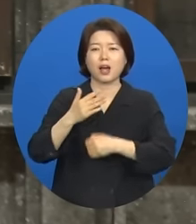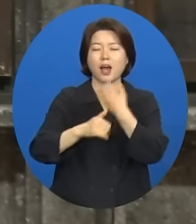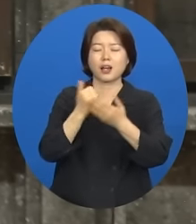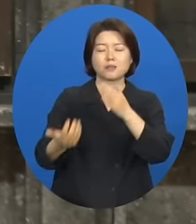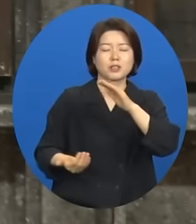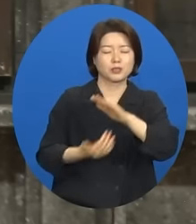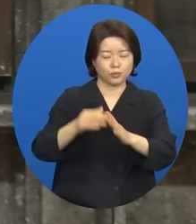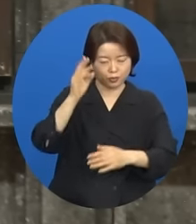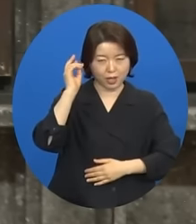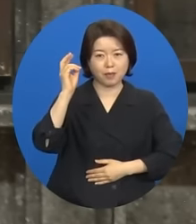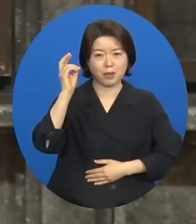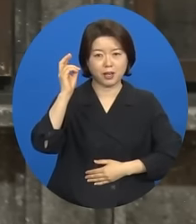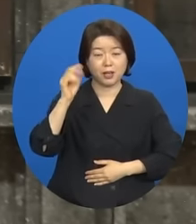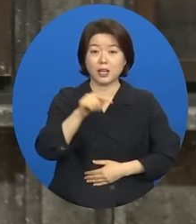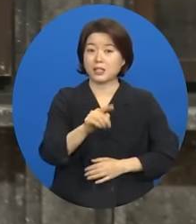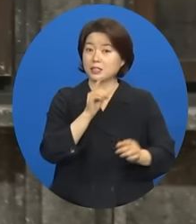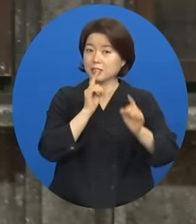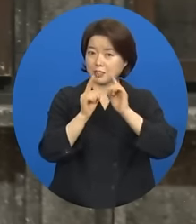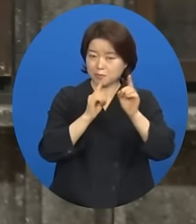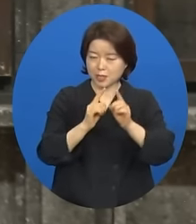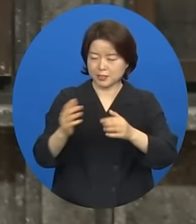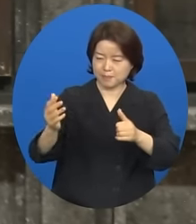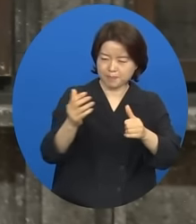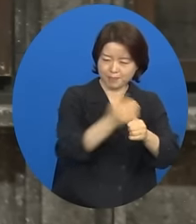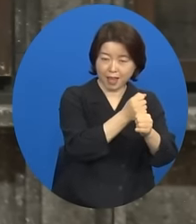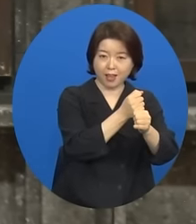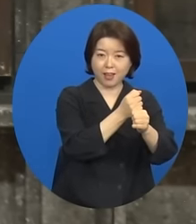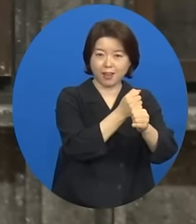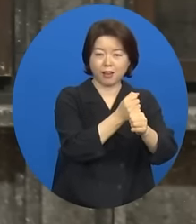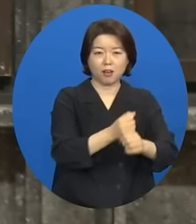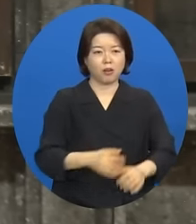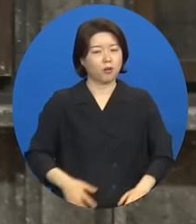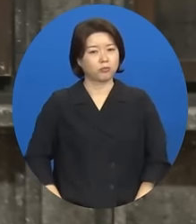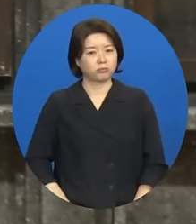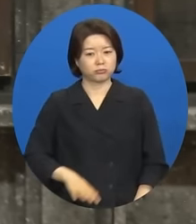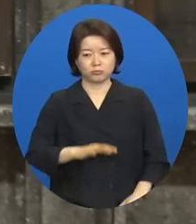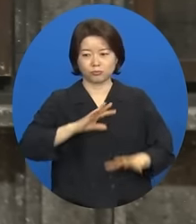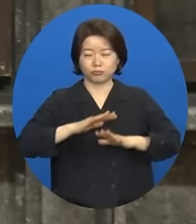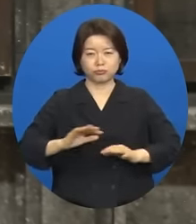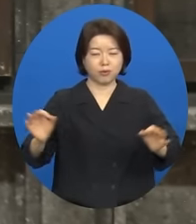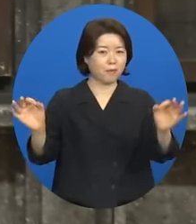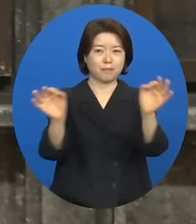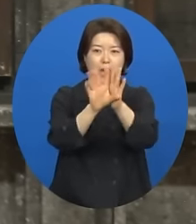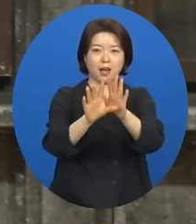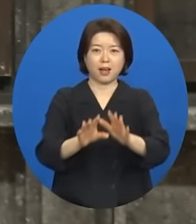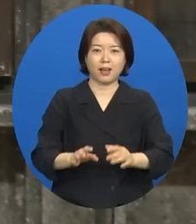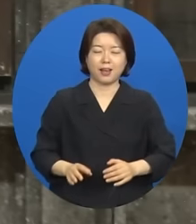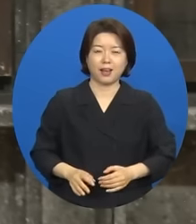이루실 거다. 이 말씀을 딱 붙잡으니까 모든 두려움이 사라지는 거예요.